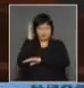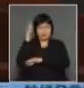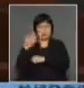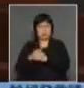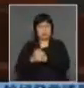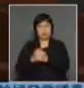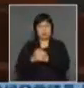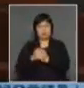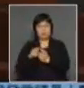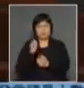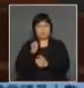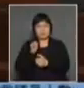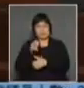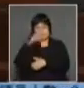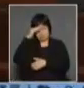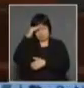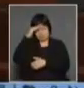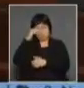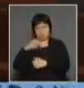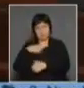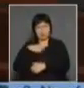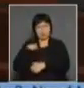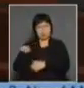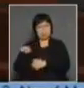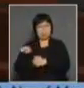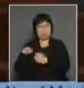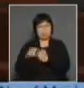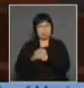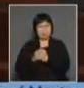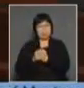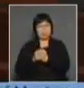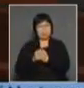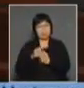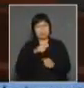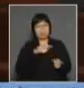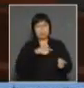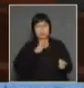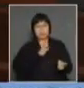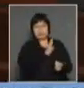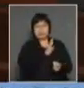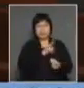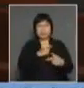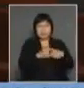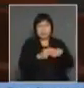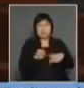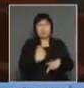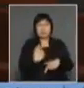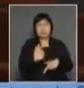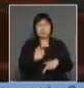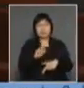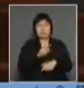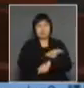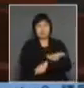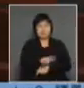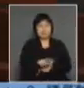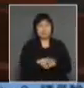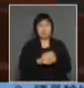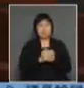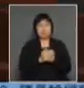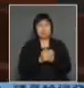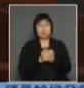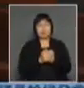警方，我覺得佢哋都係非常之偏頗、唔公道、一面倒嘅。咁當然啦，係自